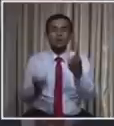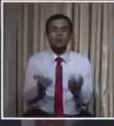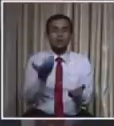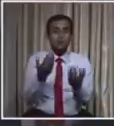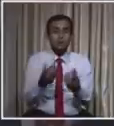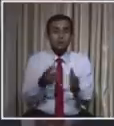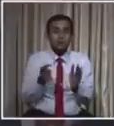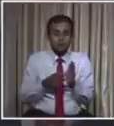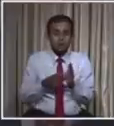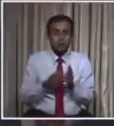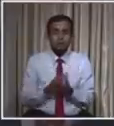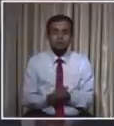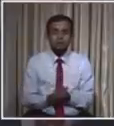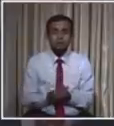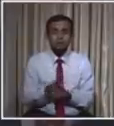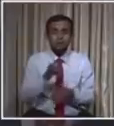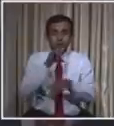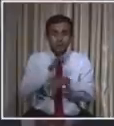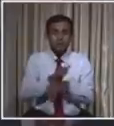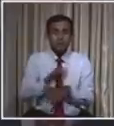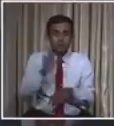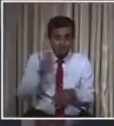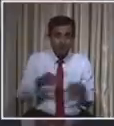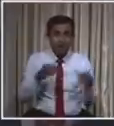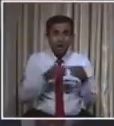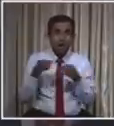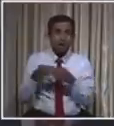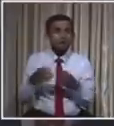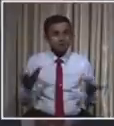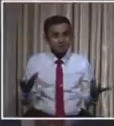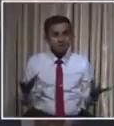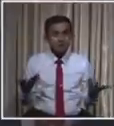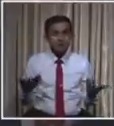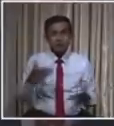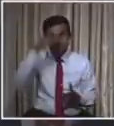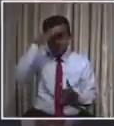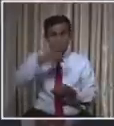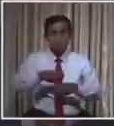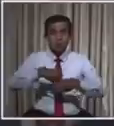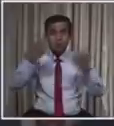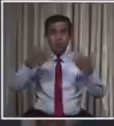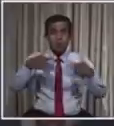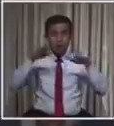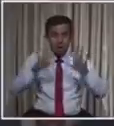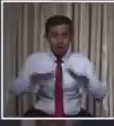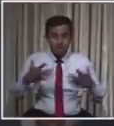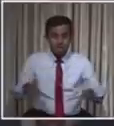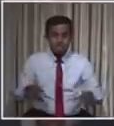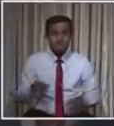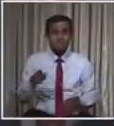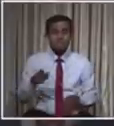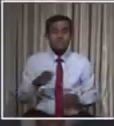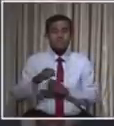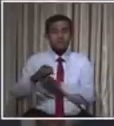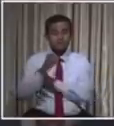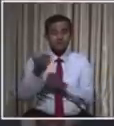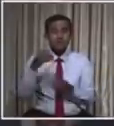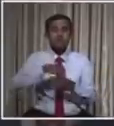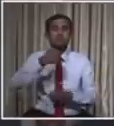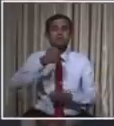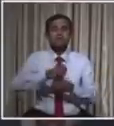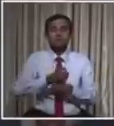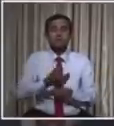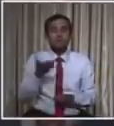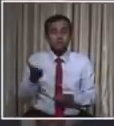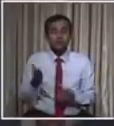බය වෙනවත් ඒවල අවදානමක් තියෙන කණ්ඩායමකුත් නෙවෙයි පාස්කු බෝම්බ ප්‍රහාරයේ අවසානයේ ඒකෙන් බලයට පත් වෙච්ච ආණ්ඩුවකට